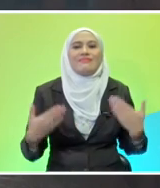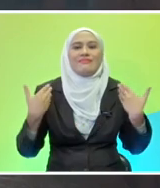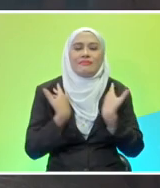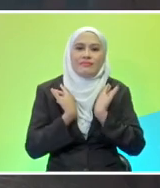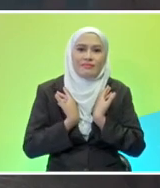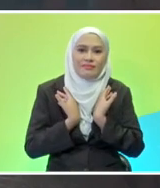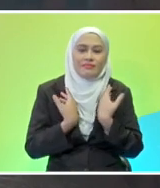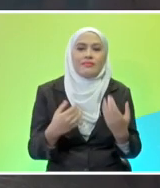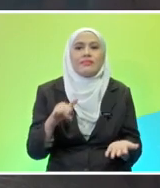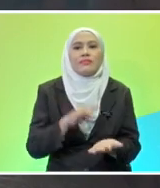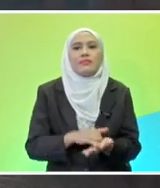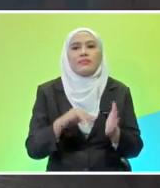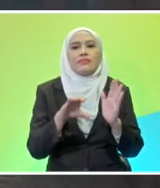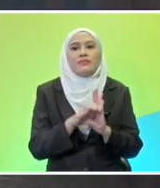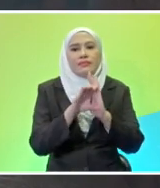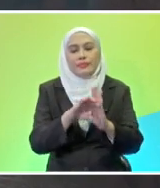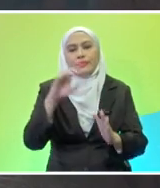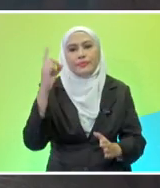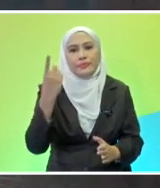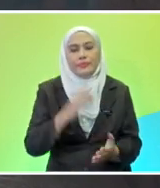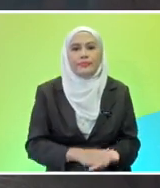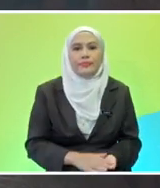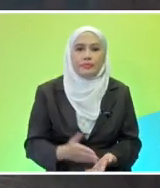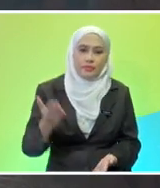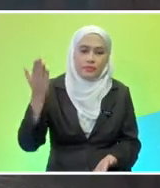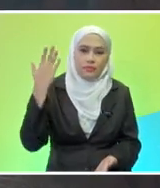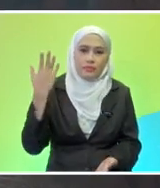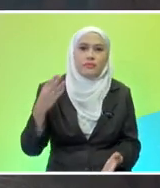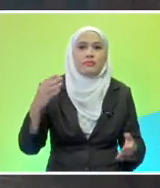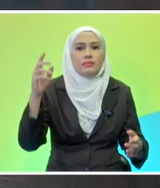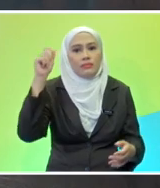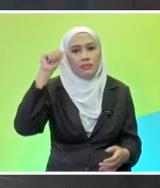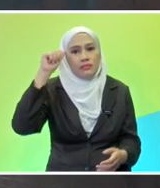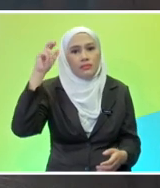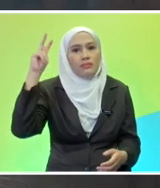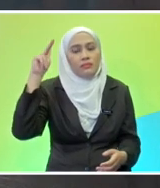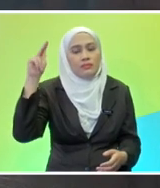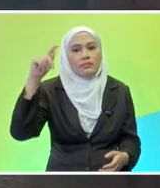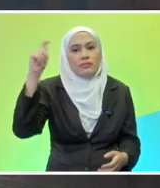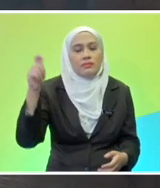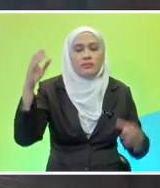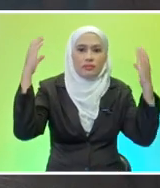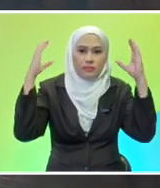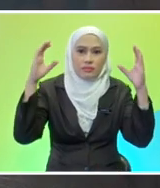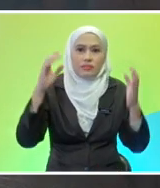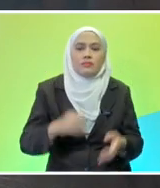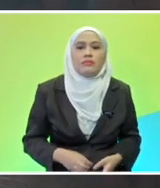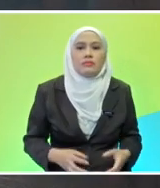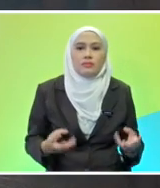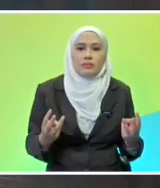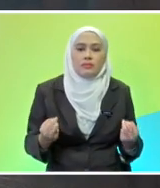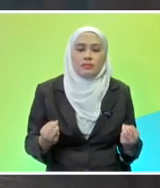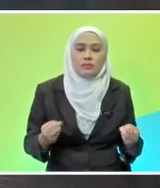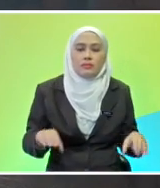Itu hanya contoh sahaja. Sebab tadi aku nak tanya cikgu kan, macam mana nak belajarkan pergerakan-pergerakan bebas? Yeah. Itu adalah hanya contoh